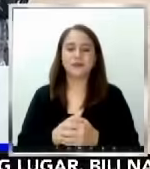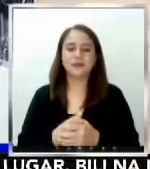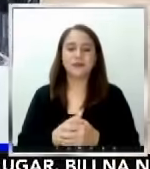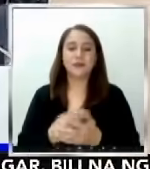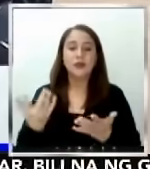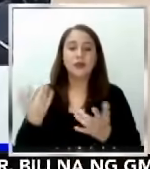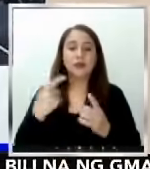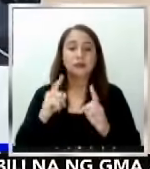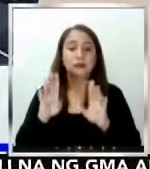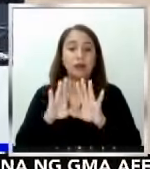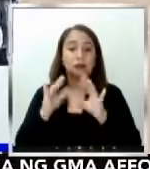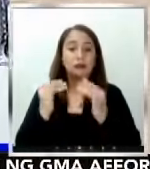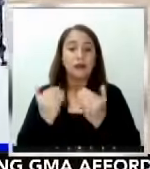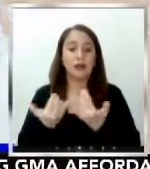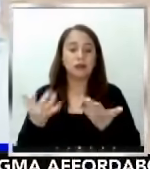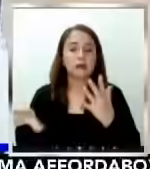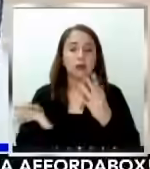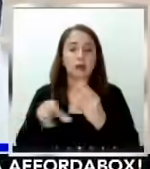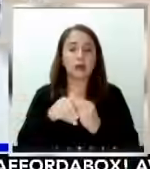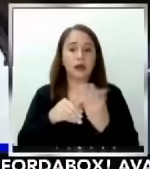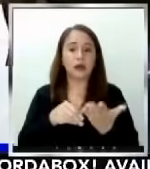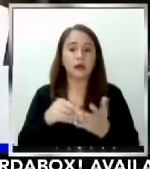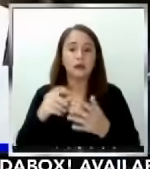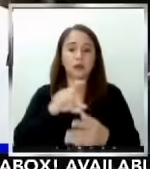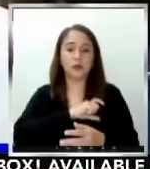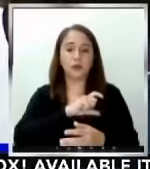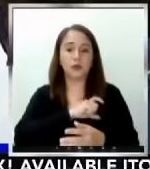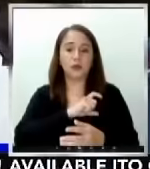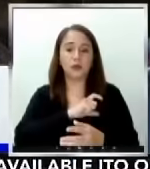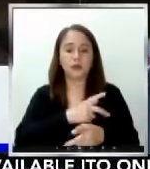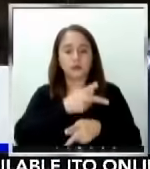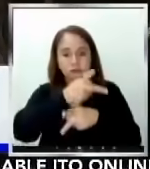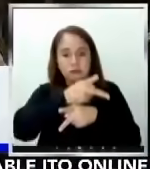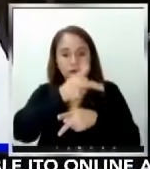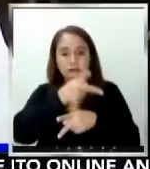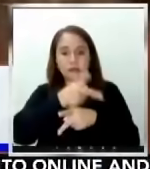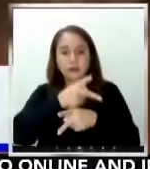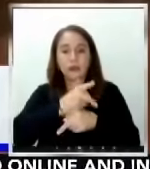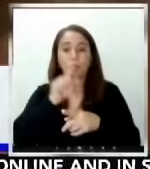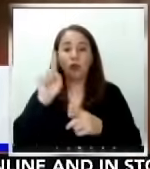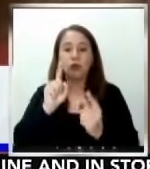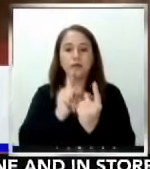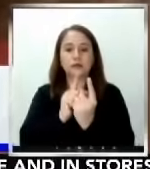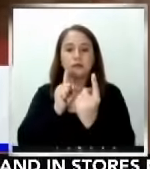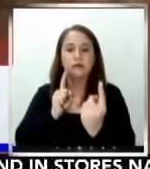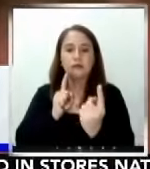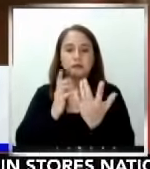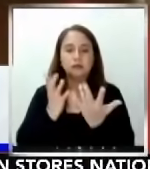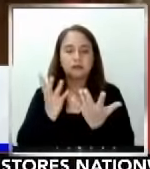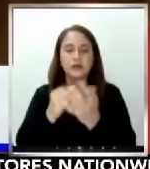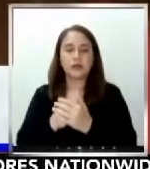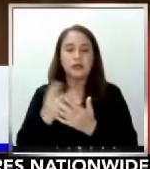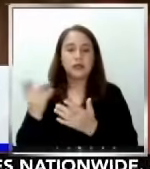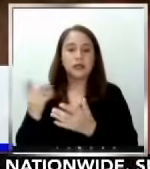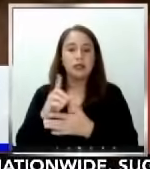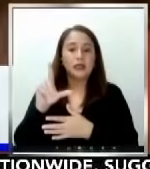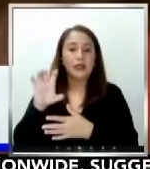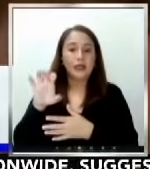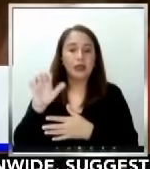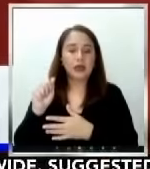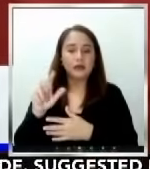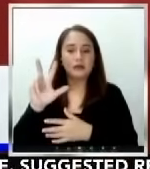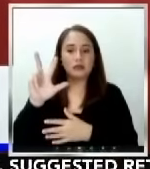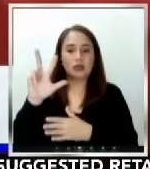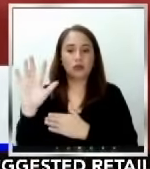taga-barangay, nagdagdag na rin ang mga pulis para panatilihin ang minimum health standards. Si Lia Leonardo, alas 3 sa madaling araw